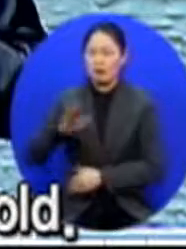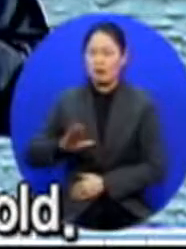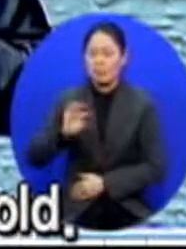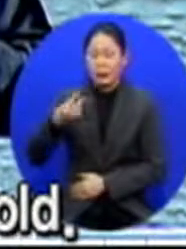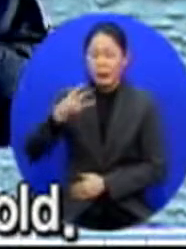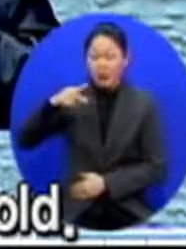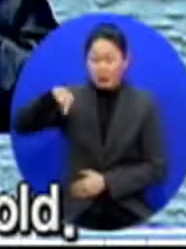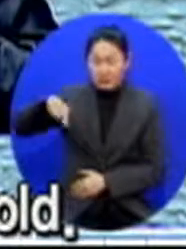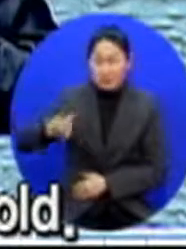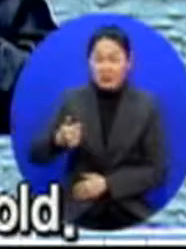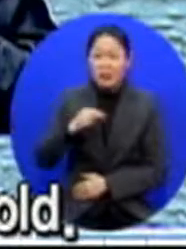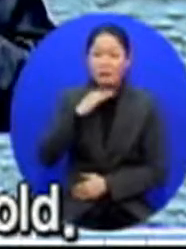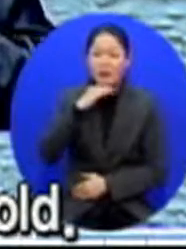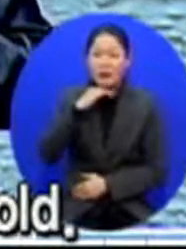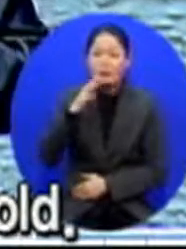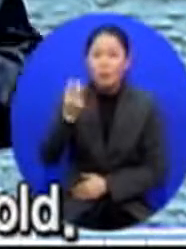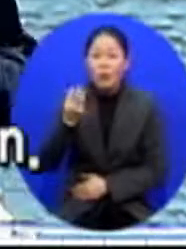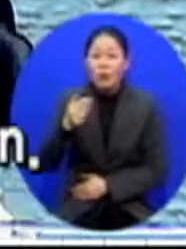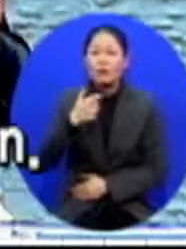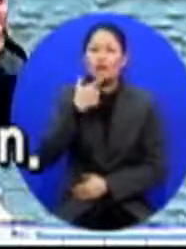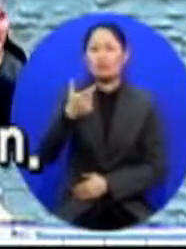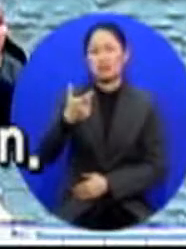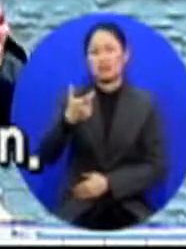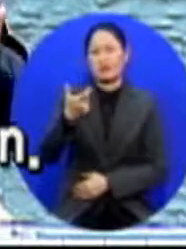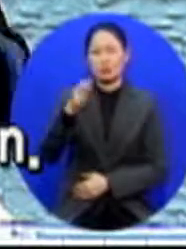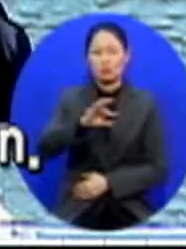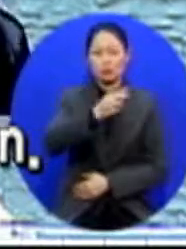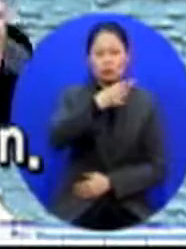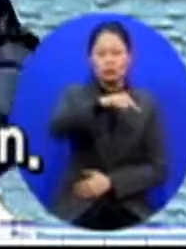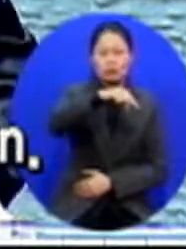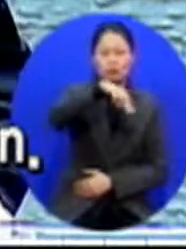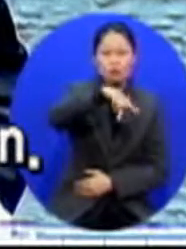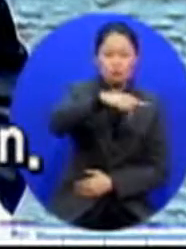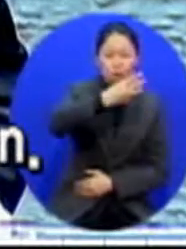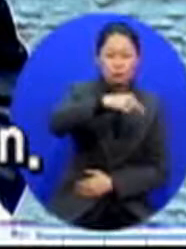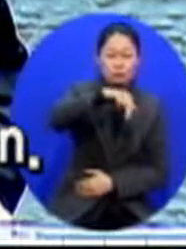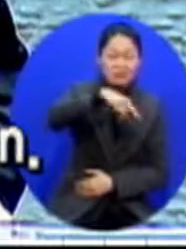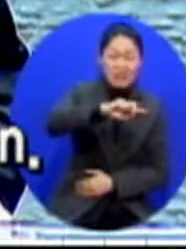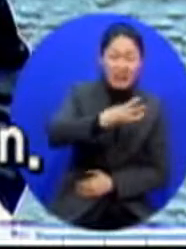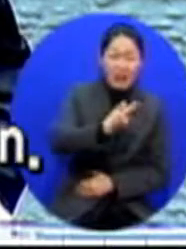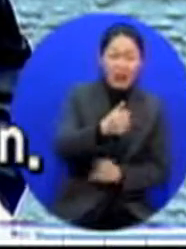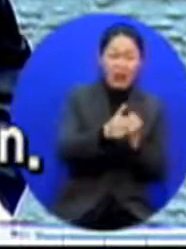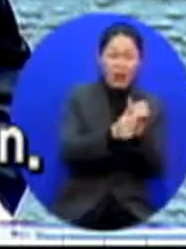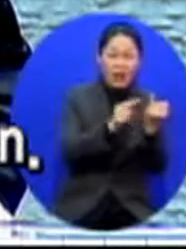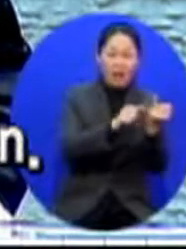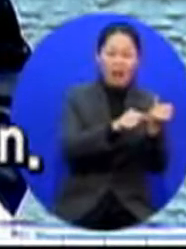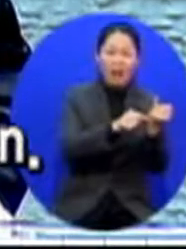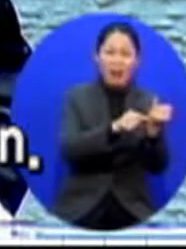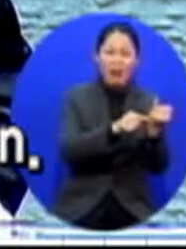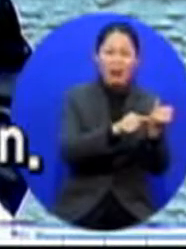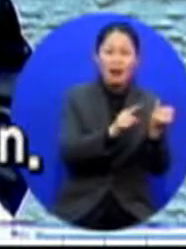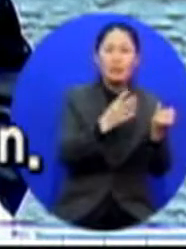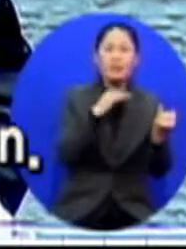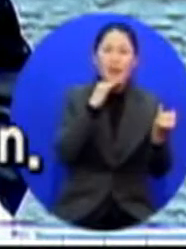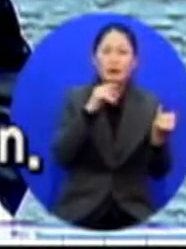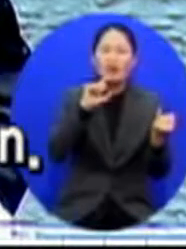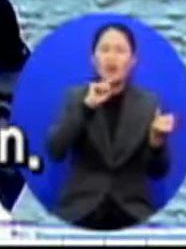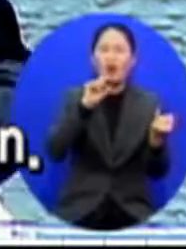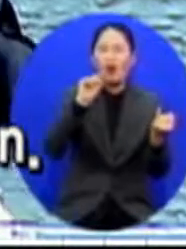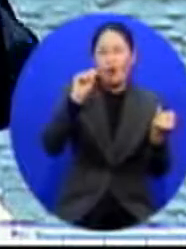총독에 나이 60세 고 2 두르 신라가 18살 짐승이 지어진 승